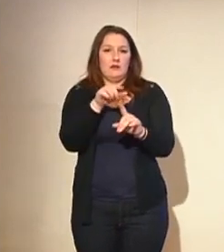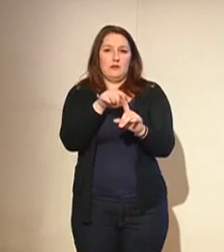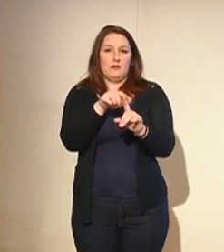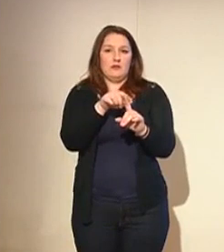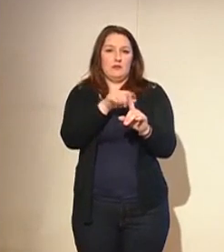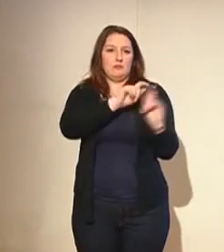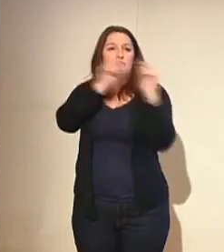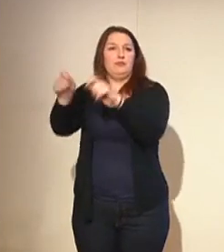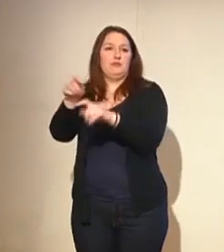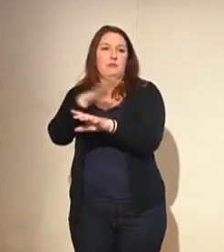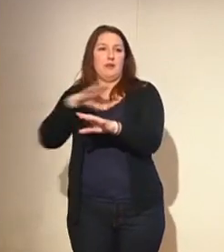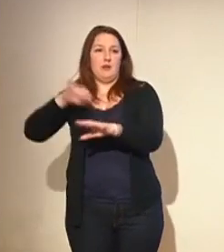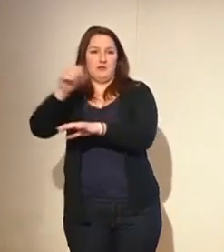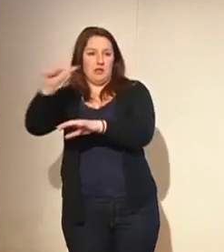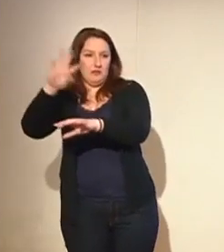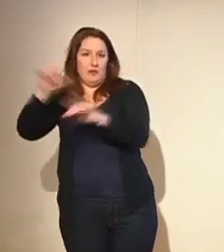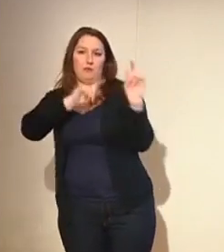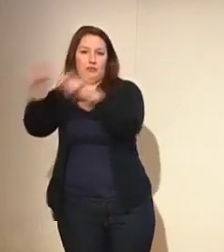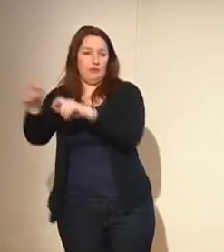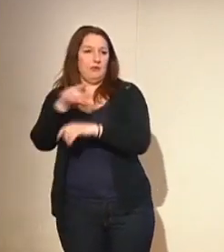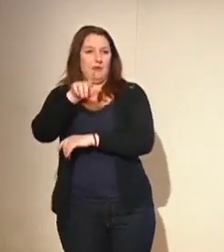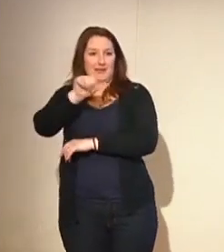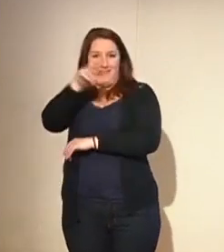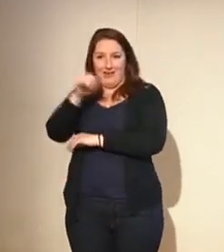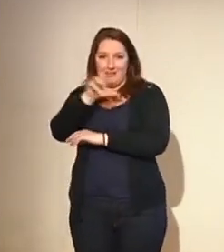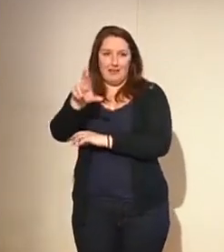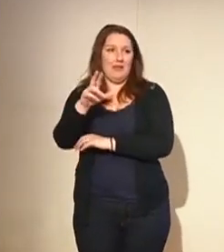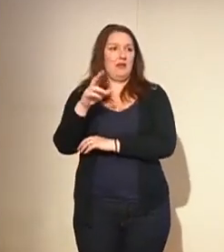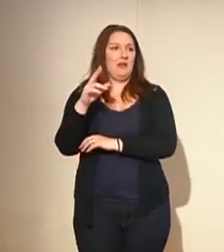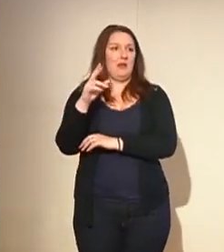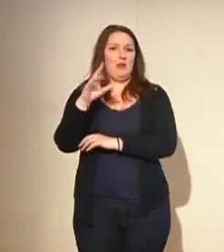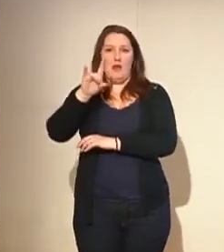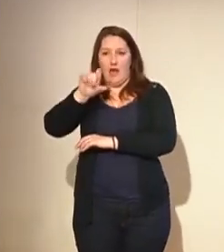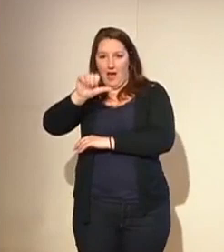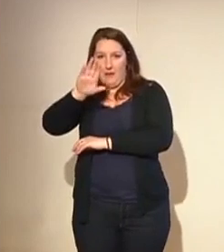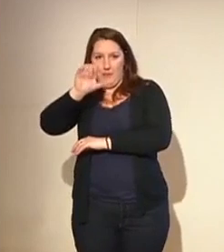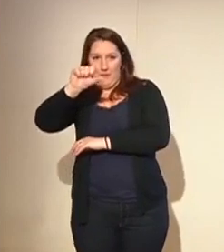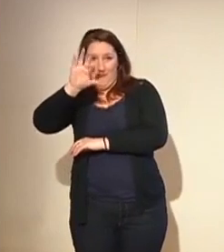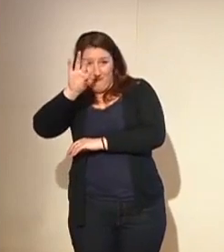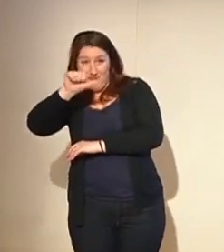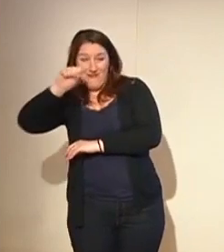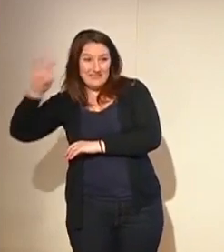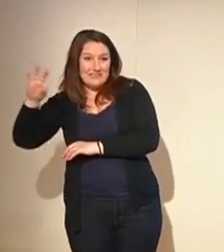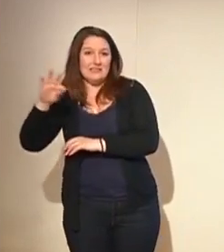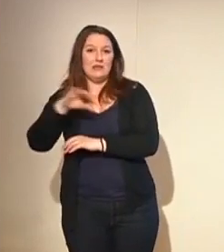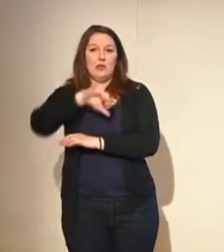Jaa Christine Garnier kusast Martine